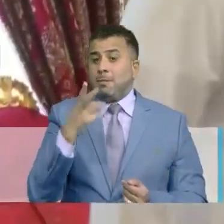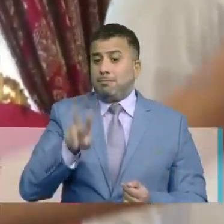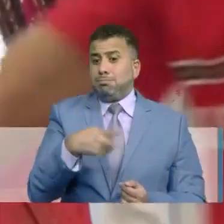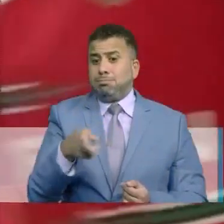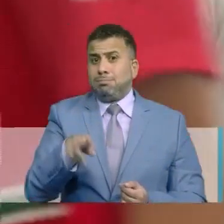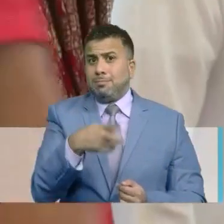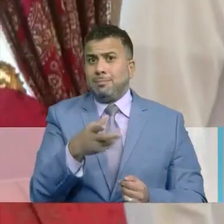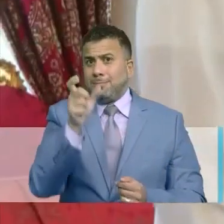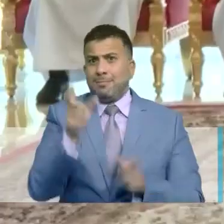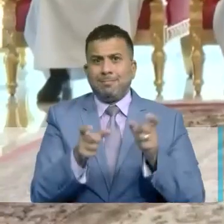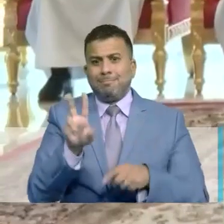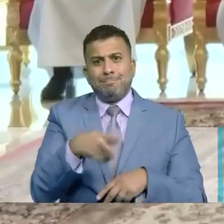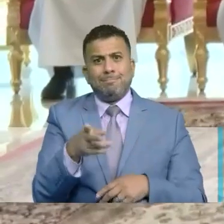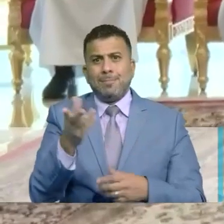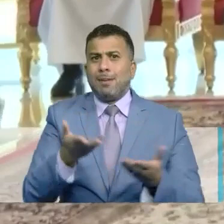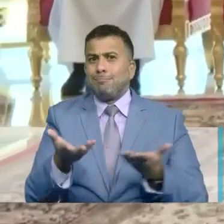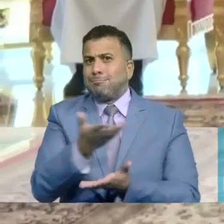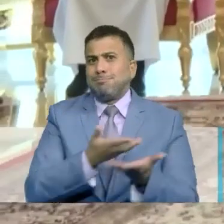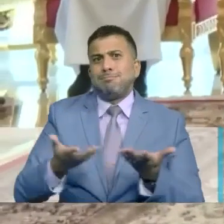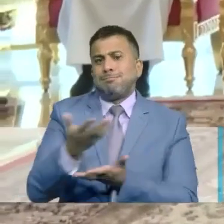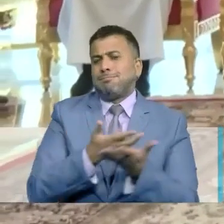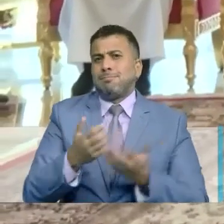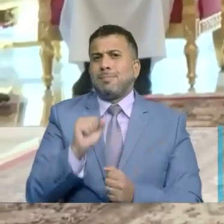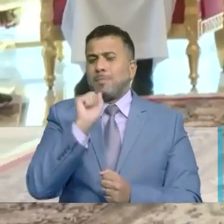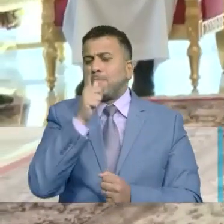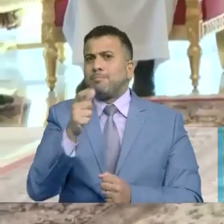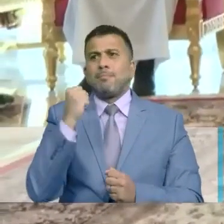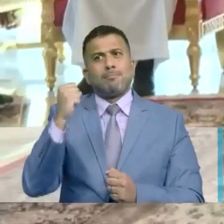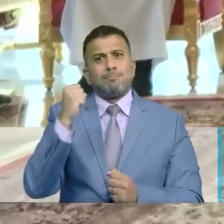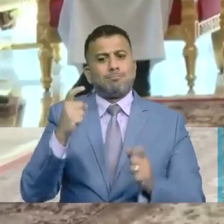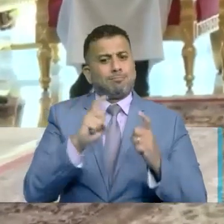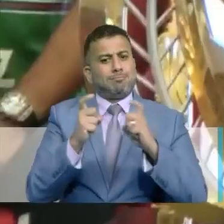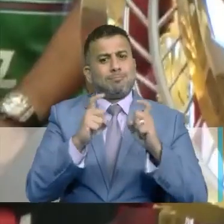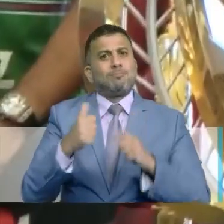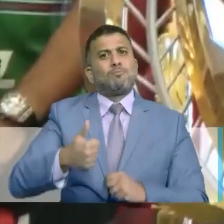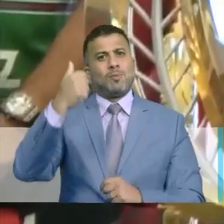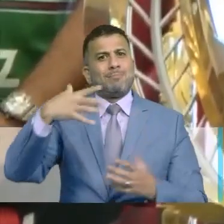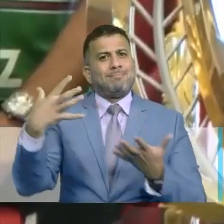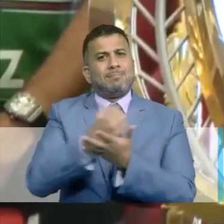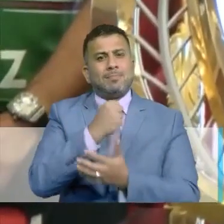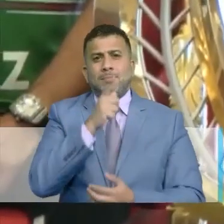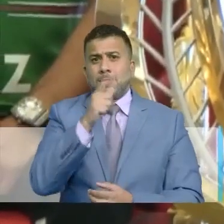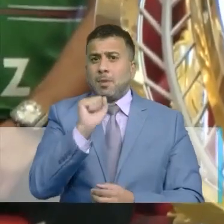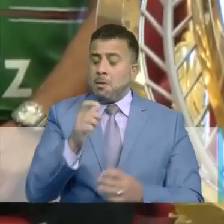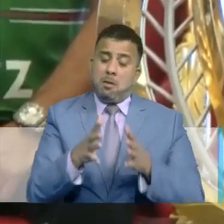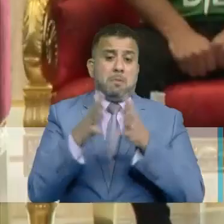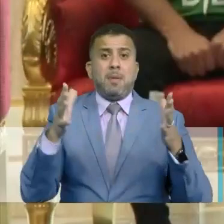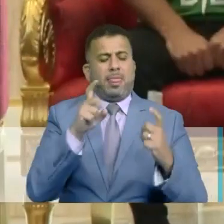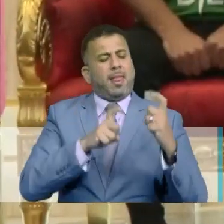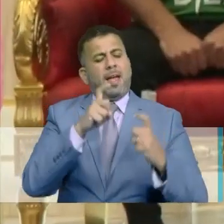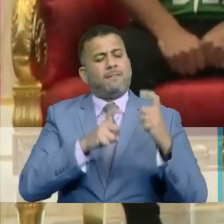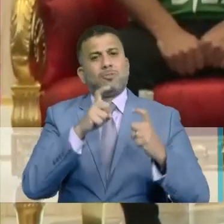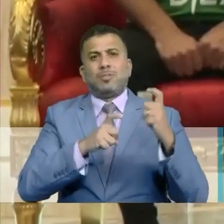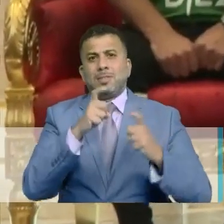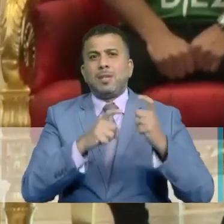لاعبوا الفريق وما قدموه من جهود على مدار البطوله التي جاءت مبارياتها على قدر كبير من